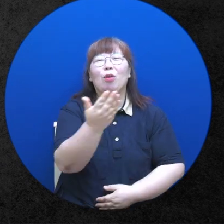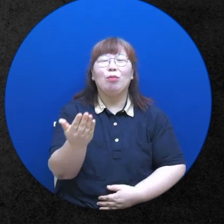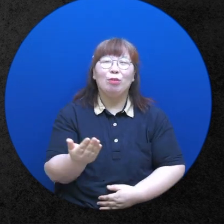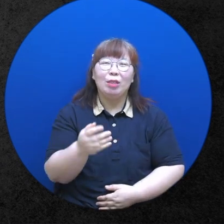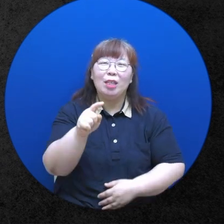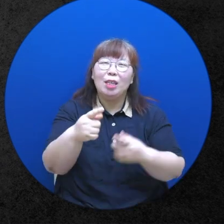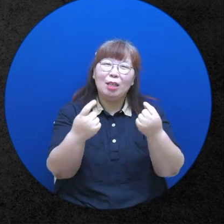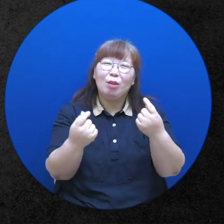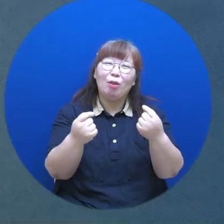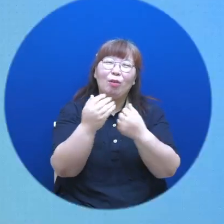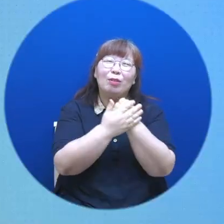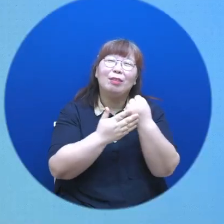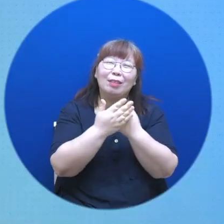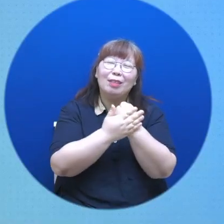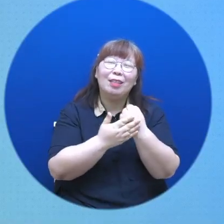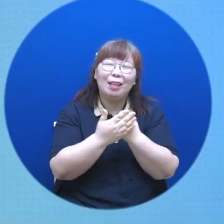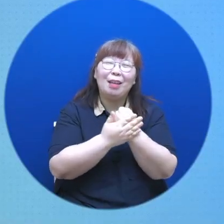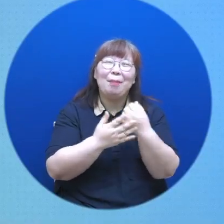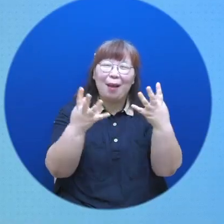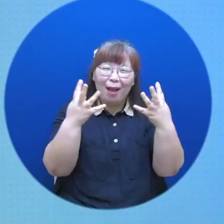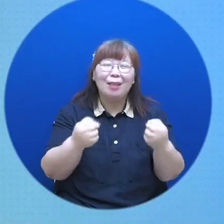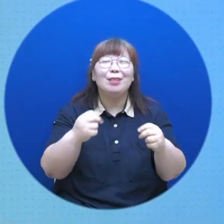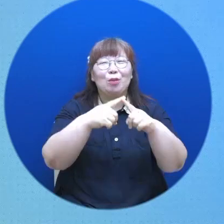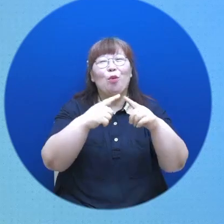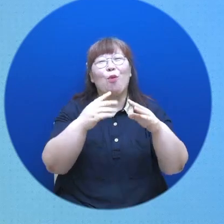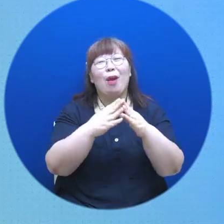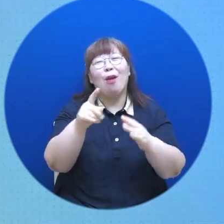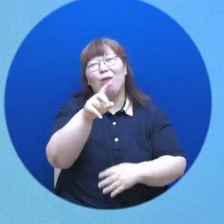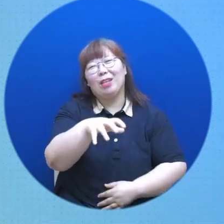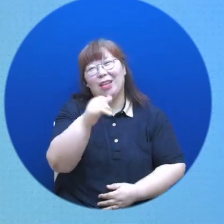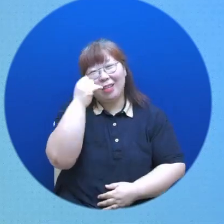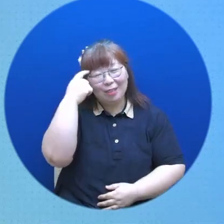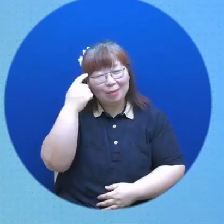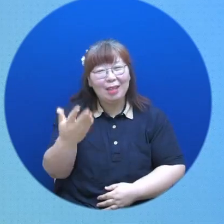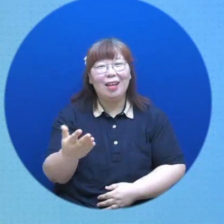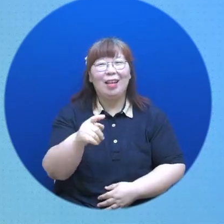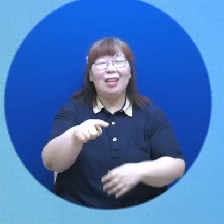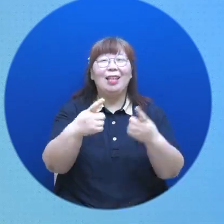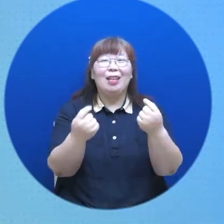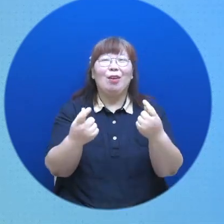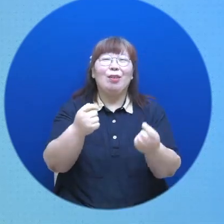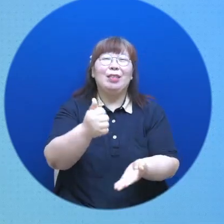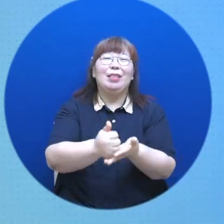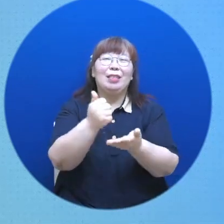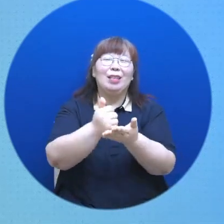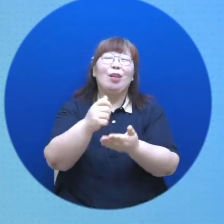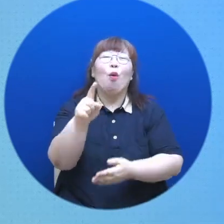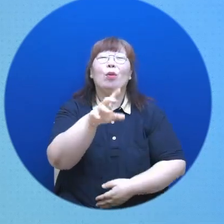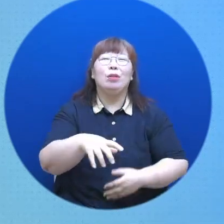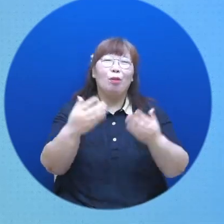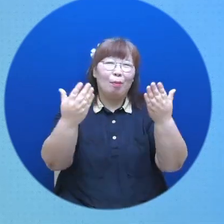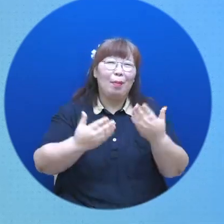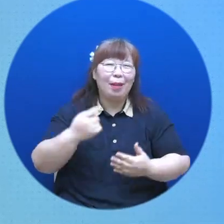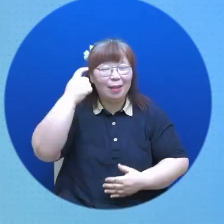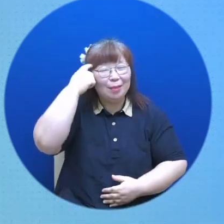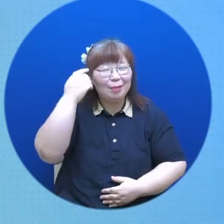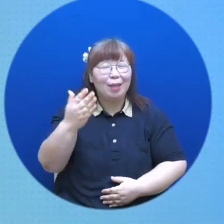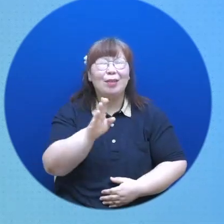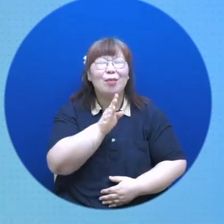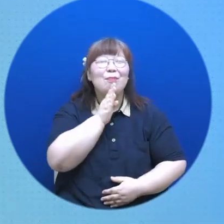이런 은혜로운 교회가 어디 있습니까? 제가 어디에서 이런 칭찬을 받겠어요. 정말 은혜로운 교회입니다.